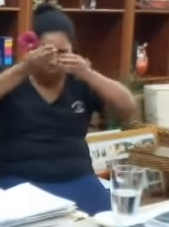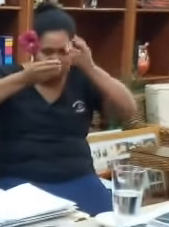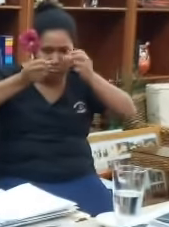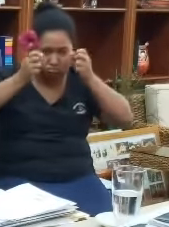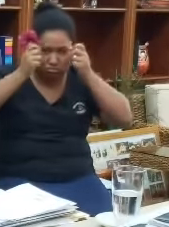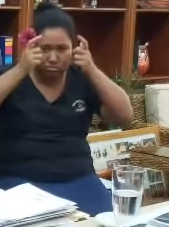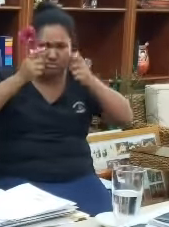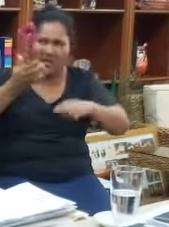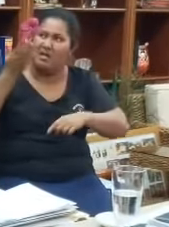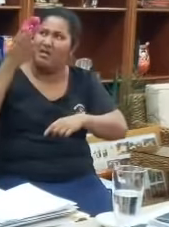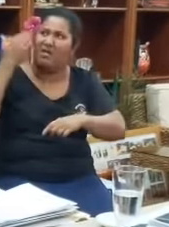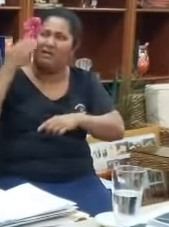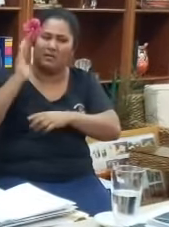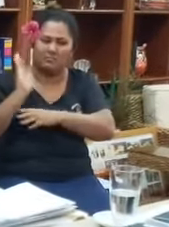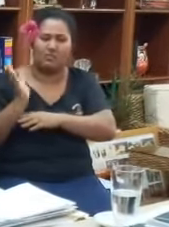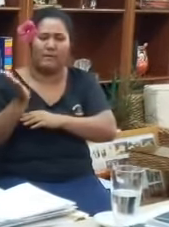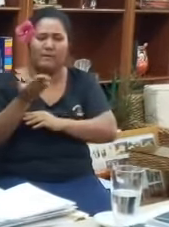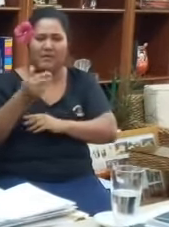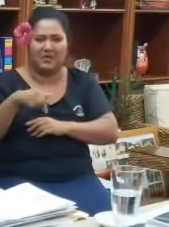Lève au ventre tout, on t'a tout. Et